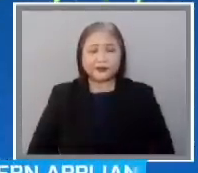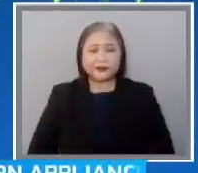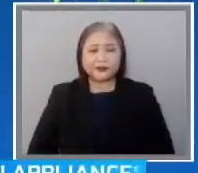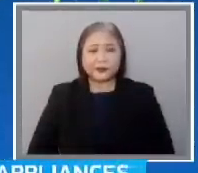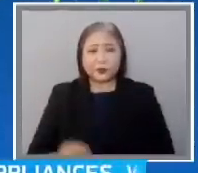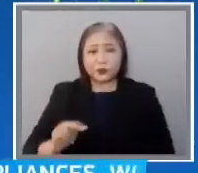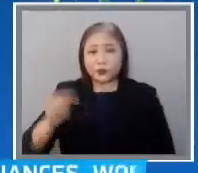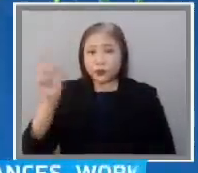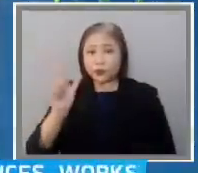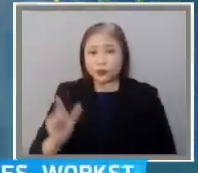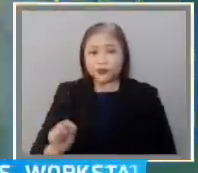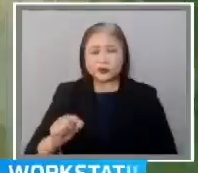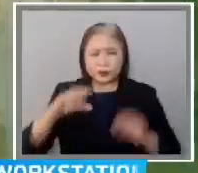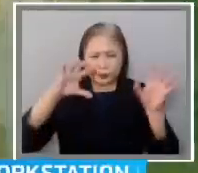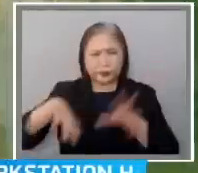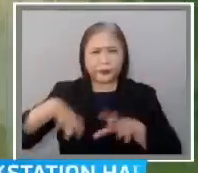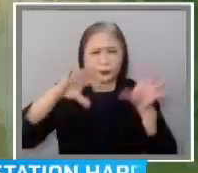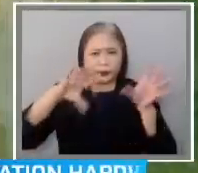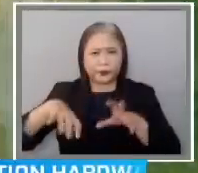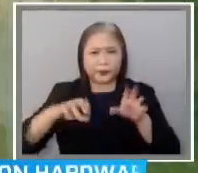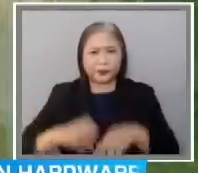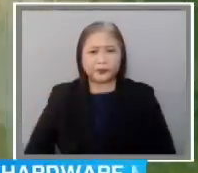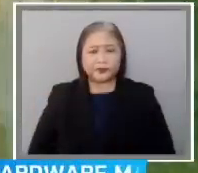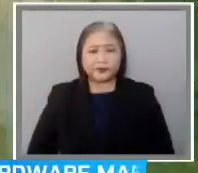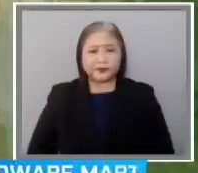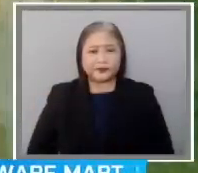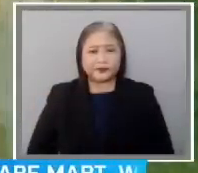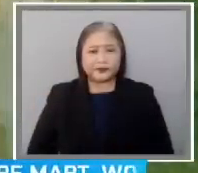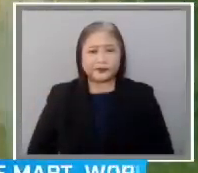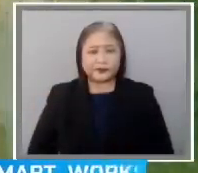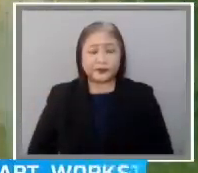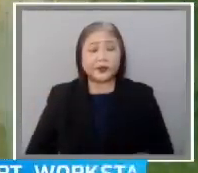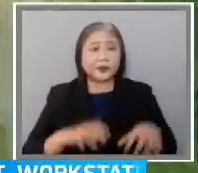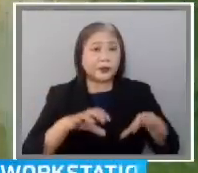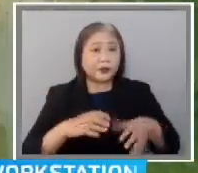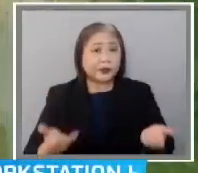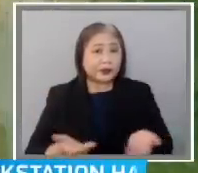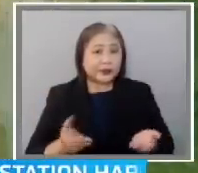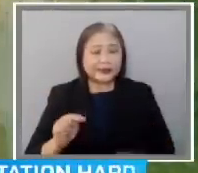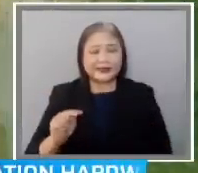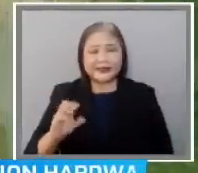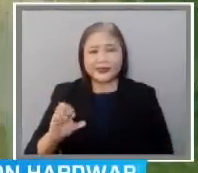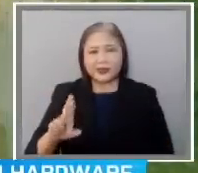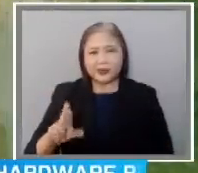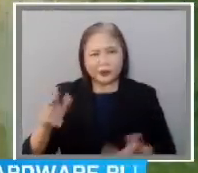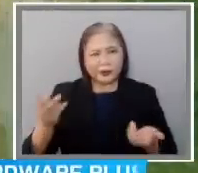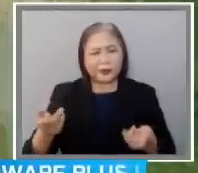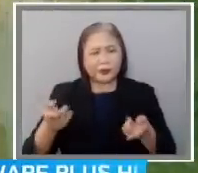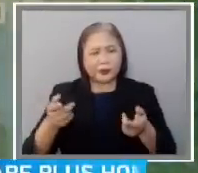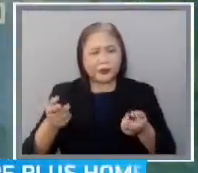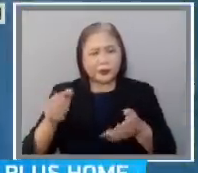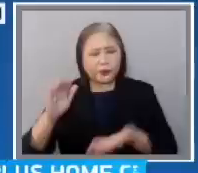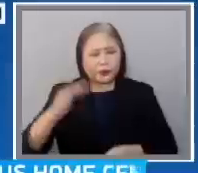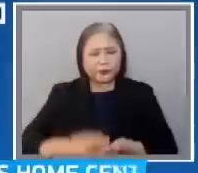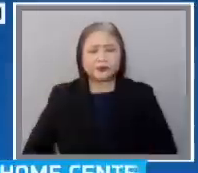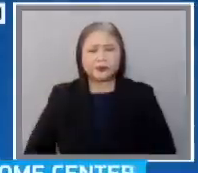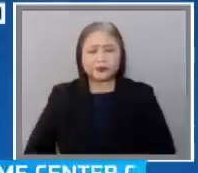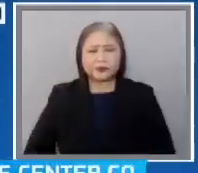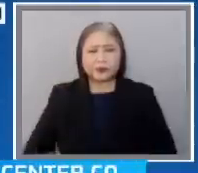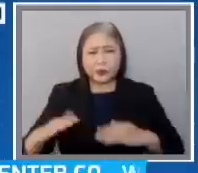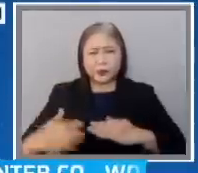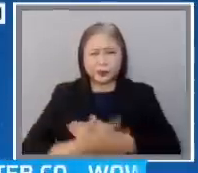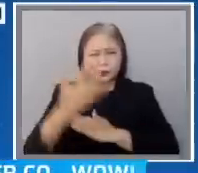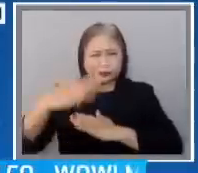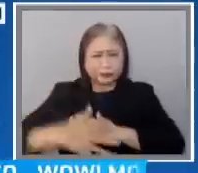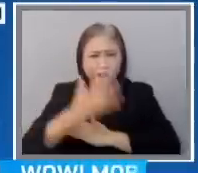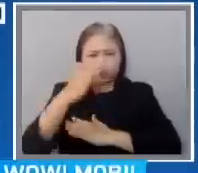ang uulanin. Mababa naman ang tsansa na ulan dito po sa Metro Manila. Magiging maalon at delikado pa rin sa maliliit na